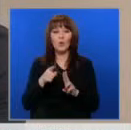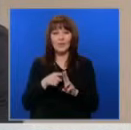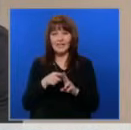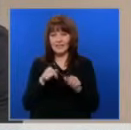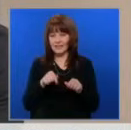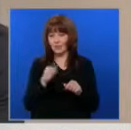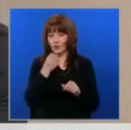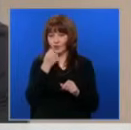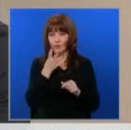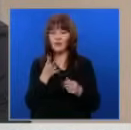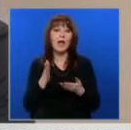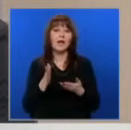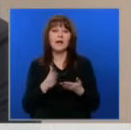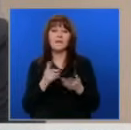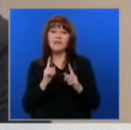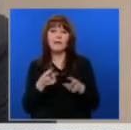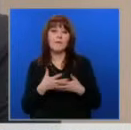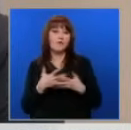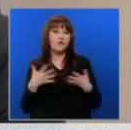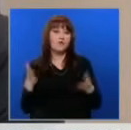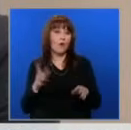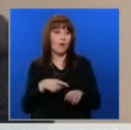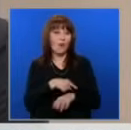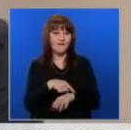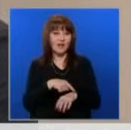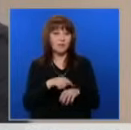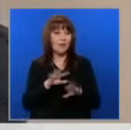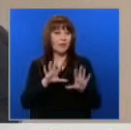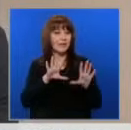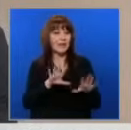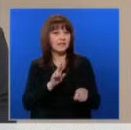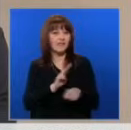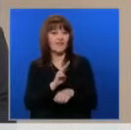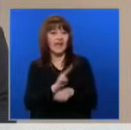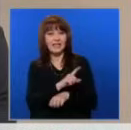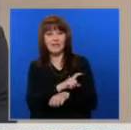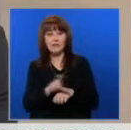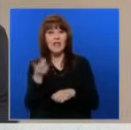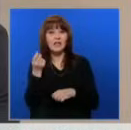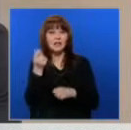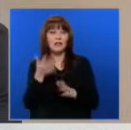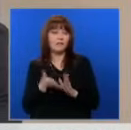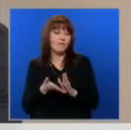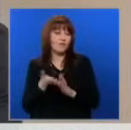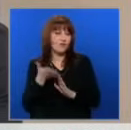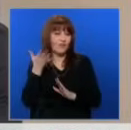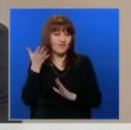случай отнема време, повече от 10 до 12 седмици. Освен това цената е изключително висока,